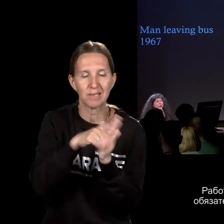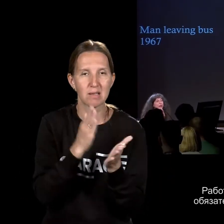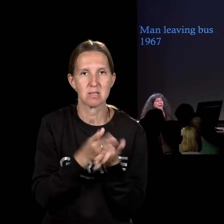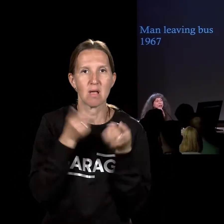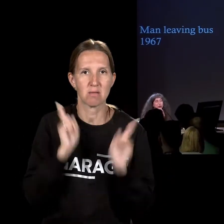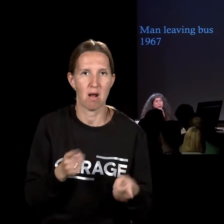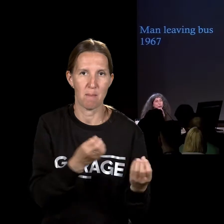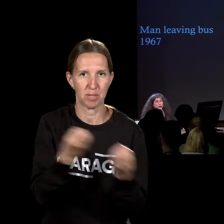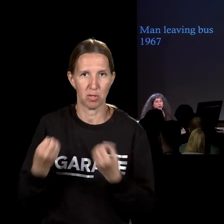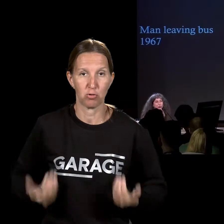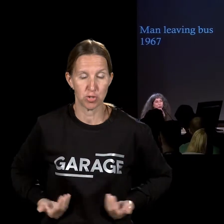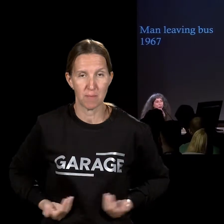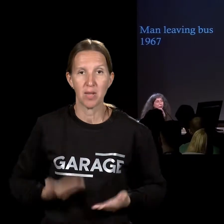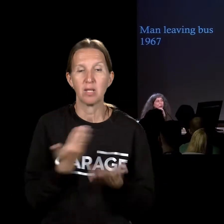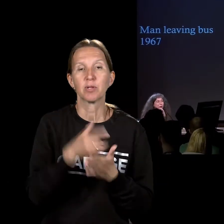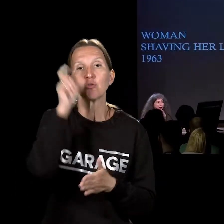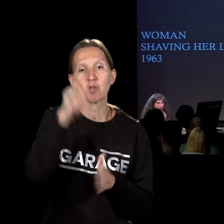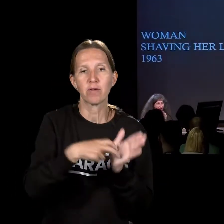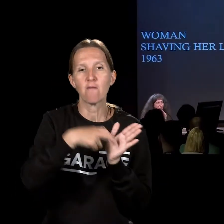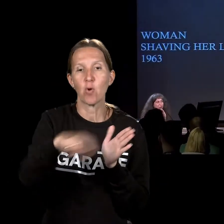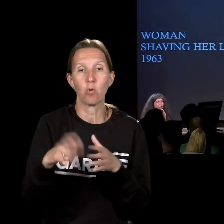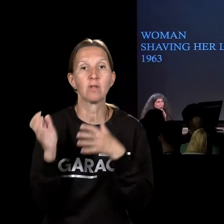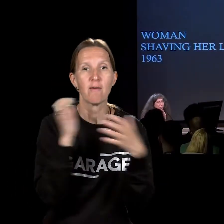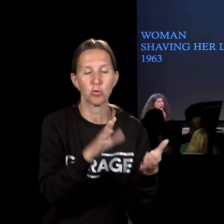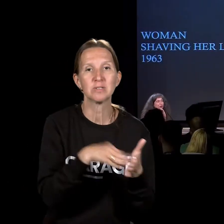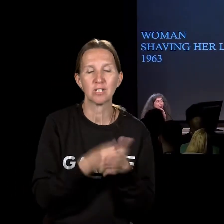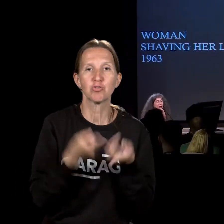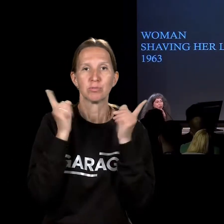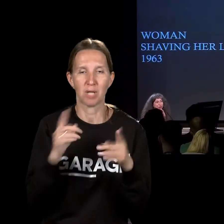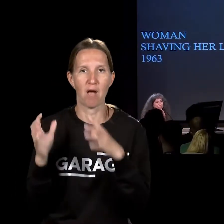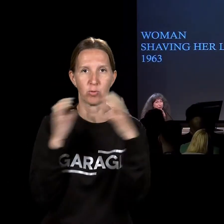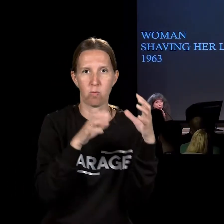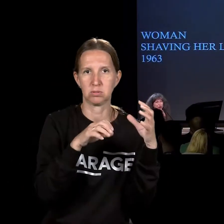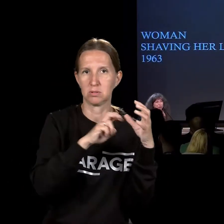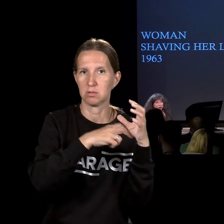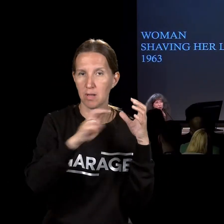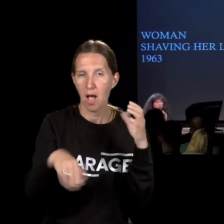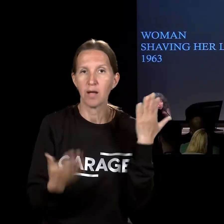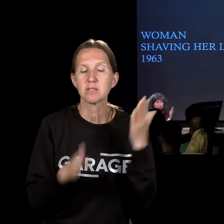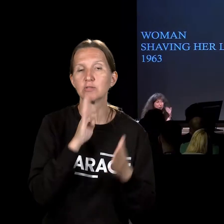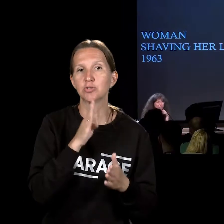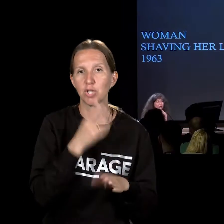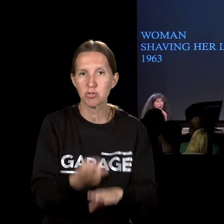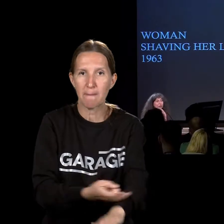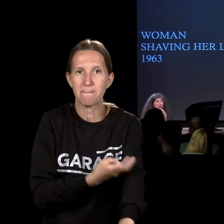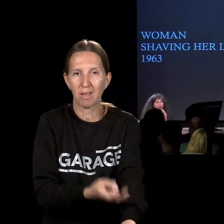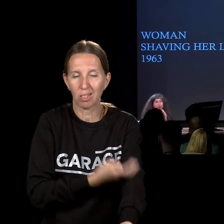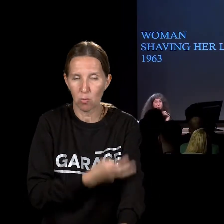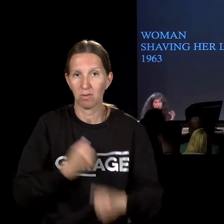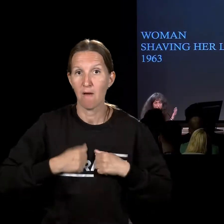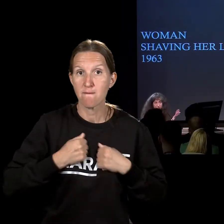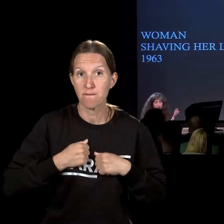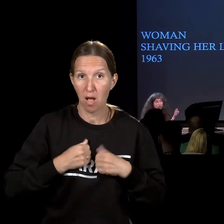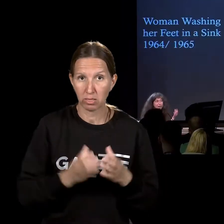предметами. Если человек выходит из автобуса, он выходит из настоящего автобуса. Если женщина, принимая, бреет ноги в ванной, то это